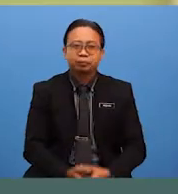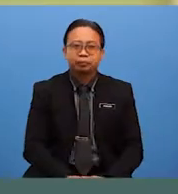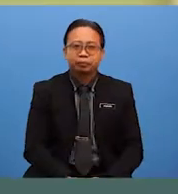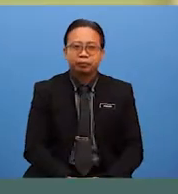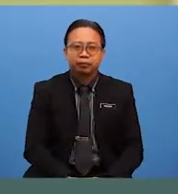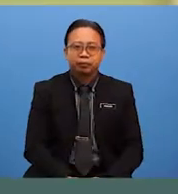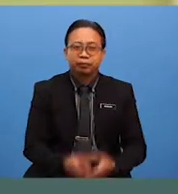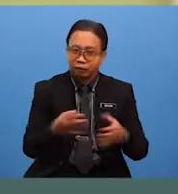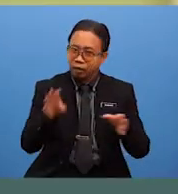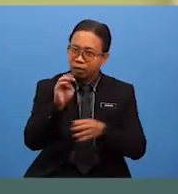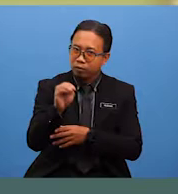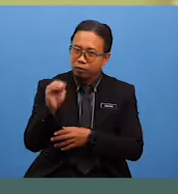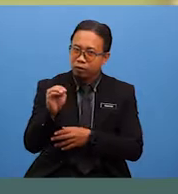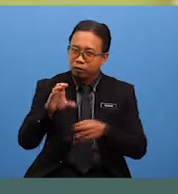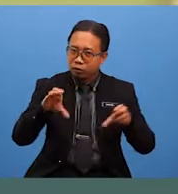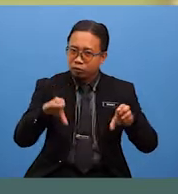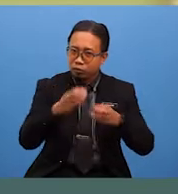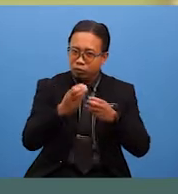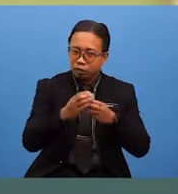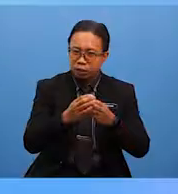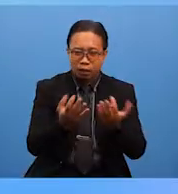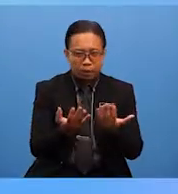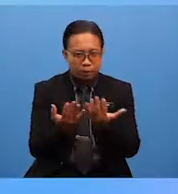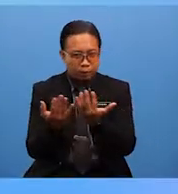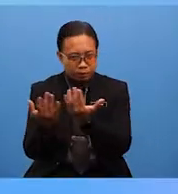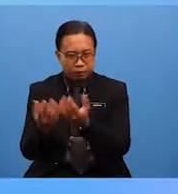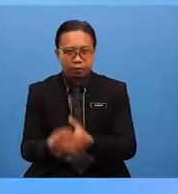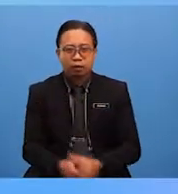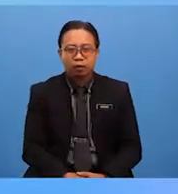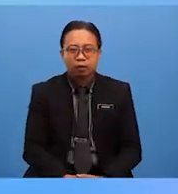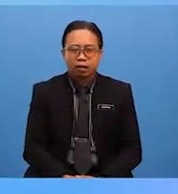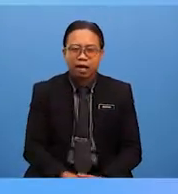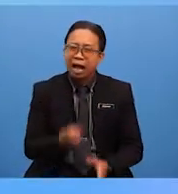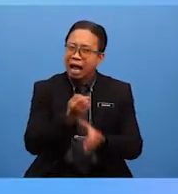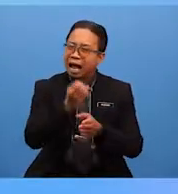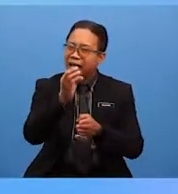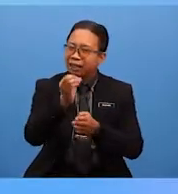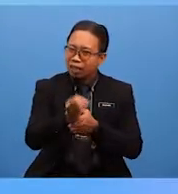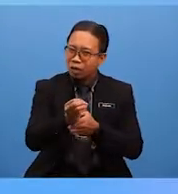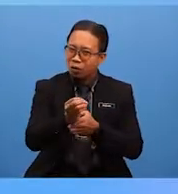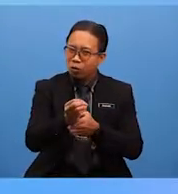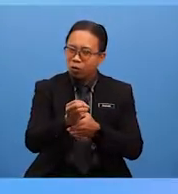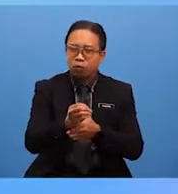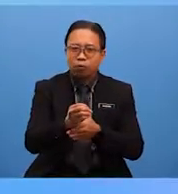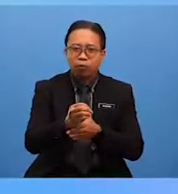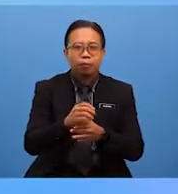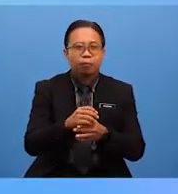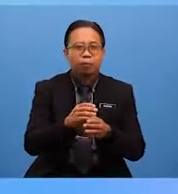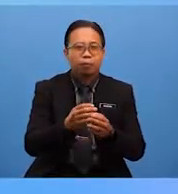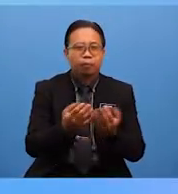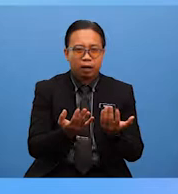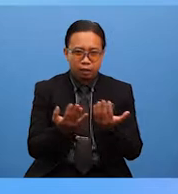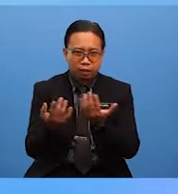Pernahkah murid-murid membuat pengguna aktif atau mungkin ada yang suka membakar kep